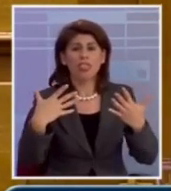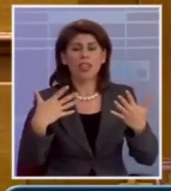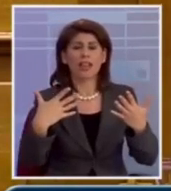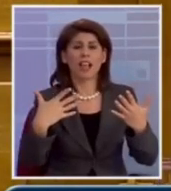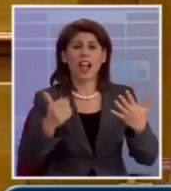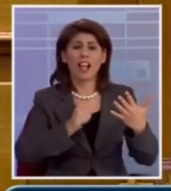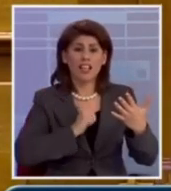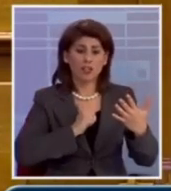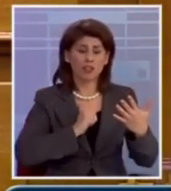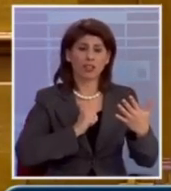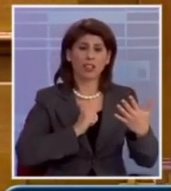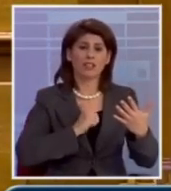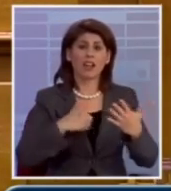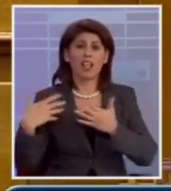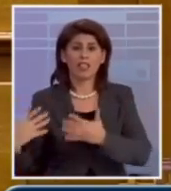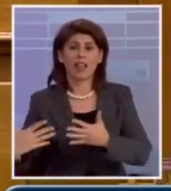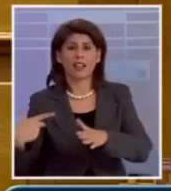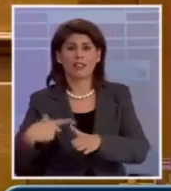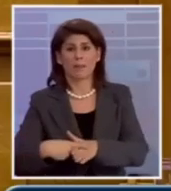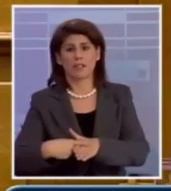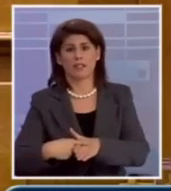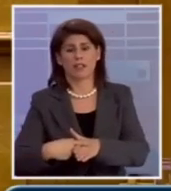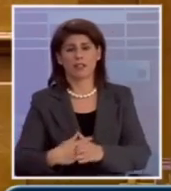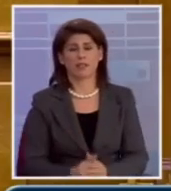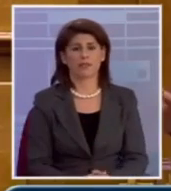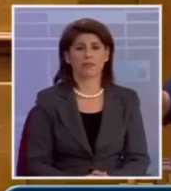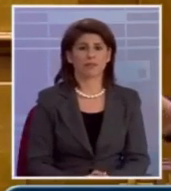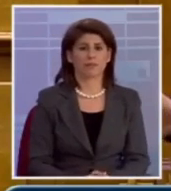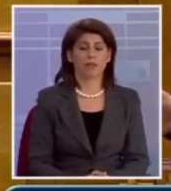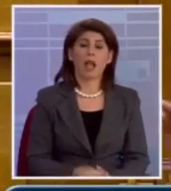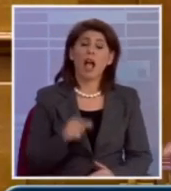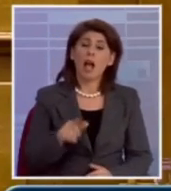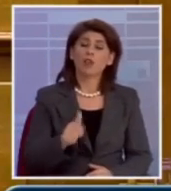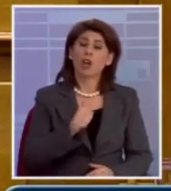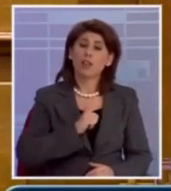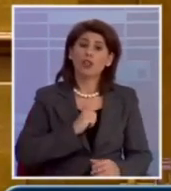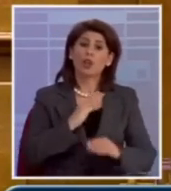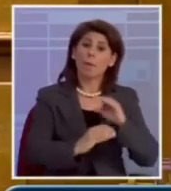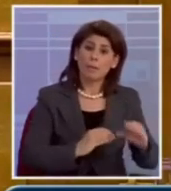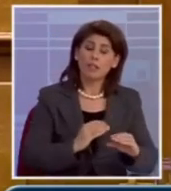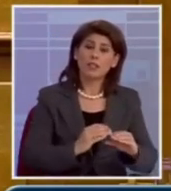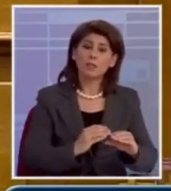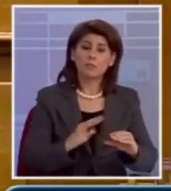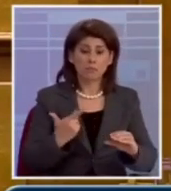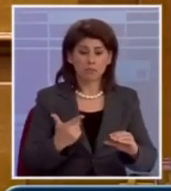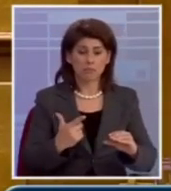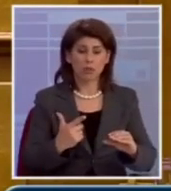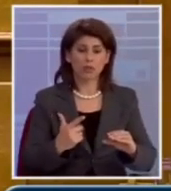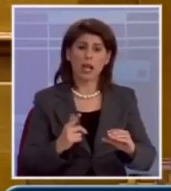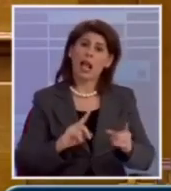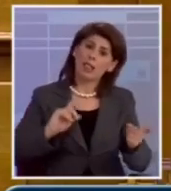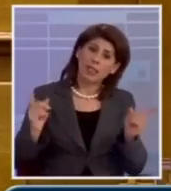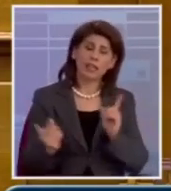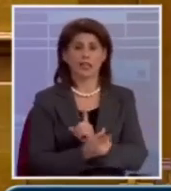10 ιδιωτικές, 10 τραπεζικές. Αυτό το ιδιωτικοποιήσεις πως θα γυρίσουν την οικονομία είναι μια